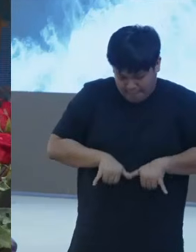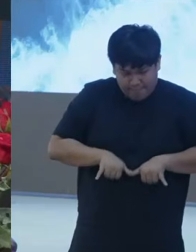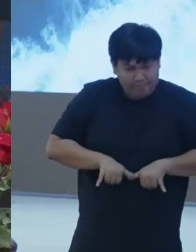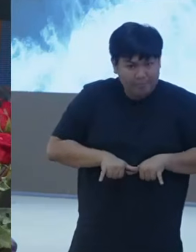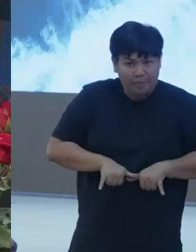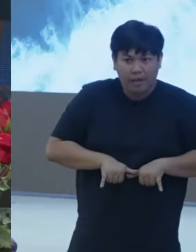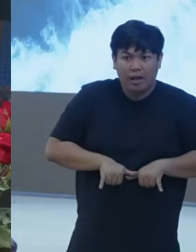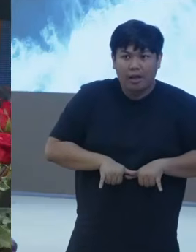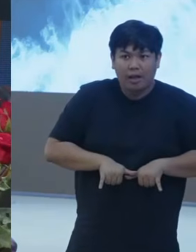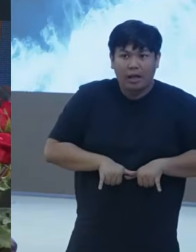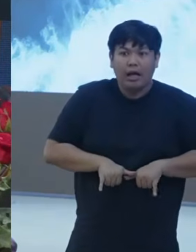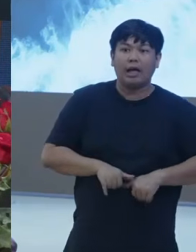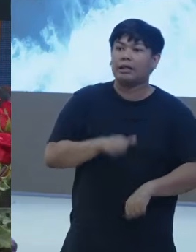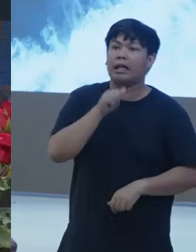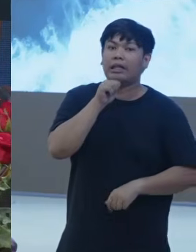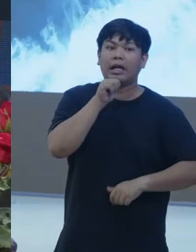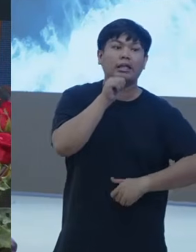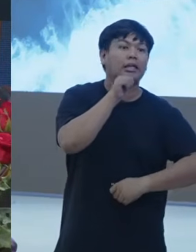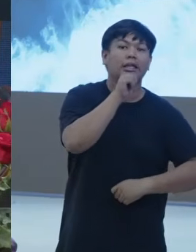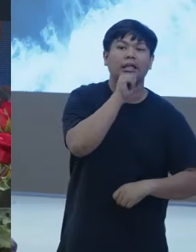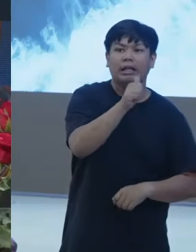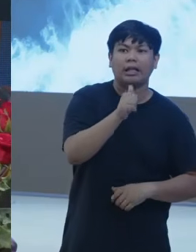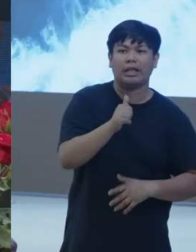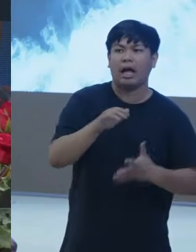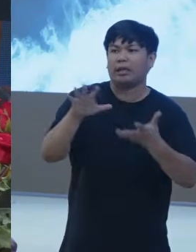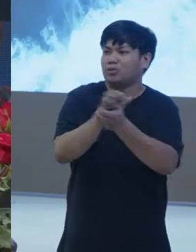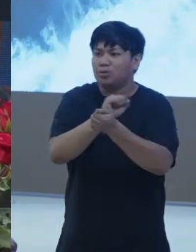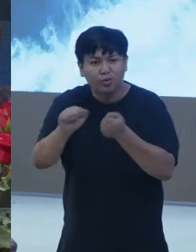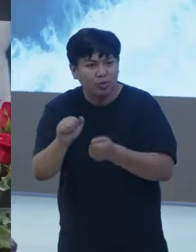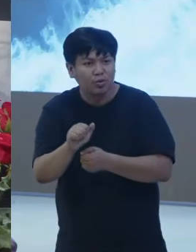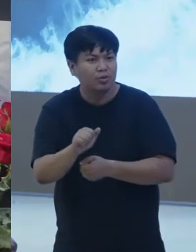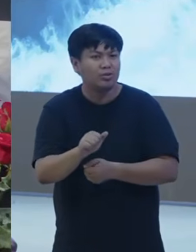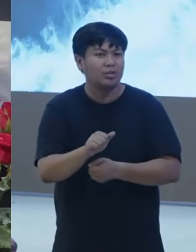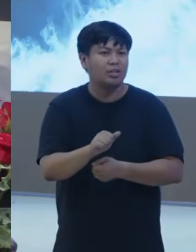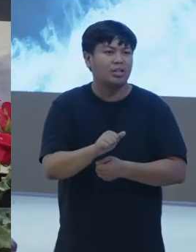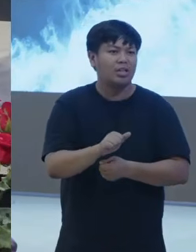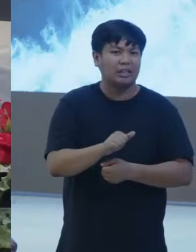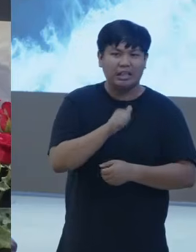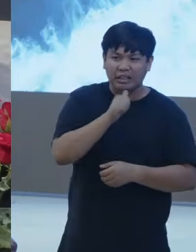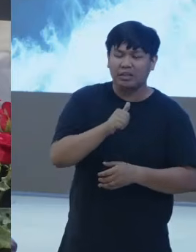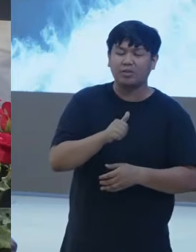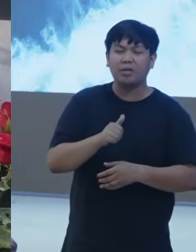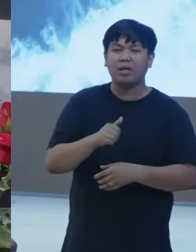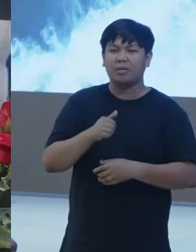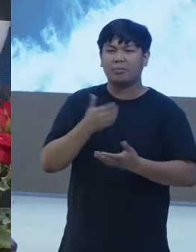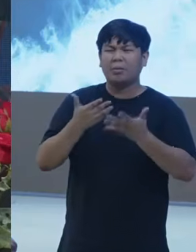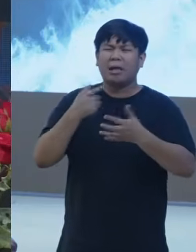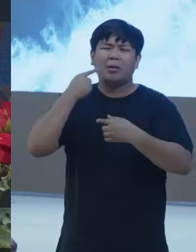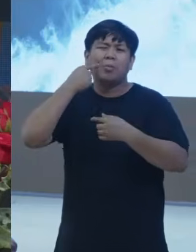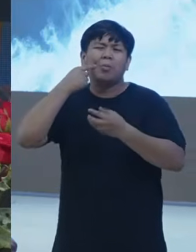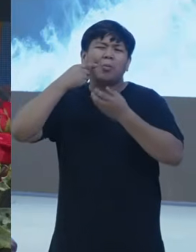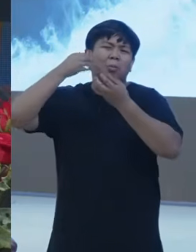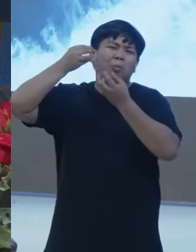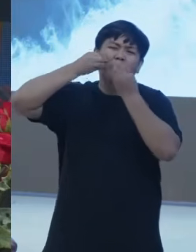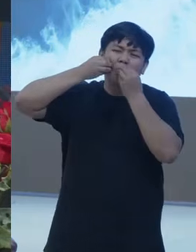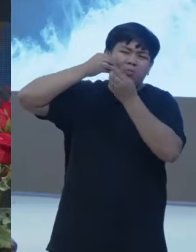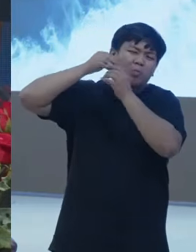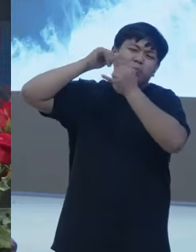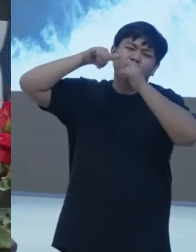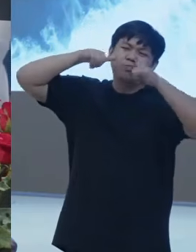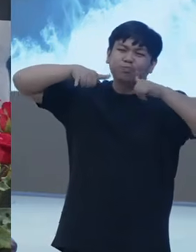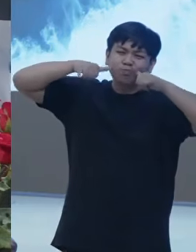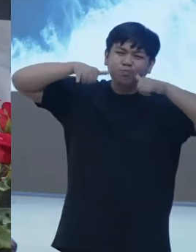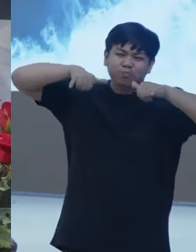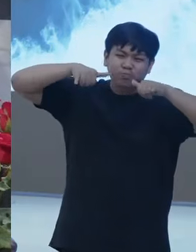siya nginuya. No? Hindi siya dinigest, nandun siya sa sikmura ng malaking isda.